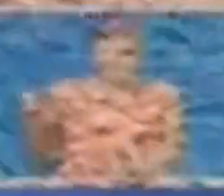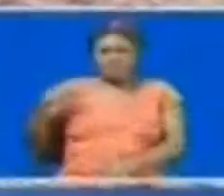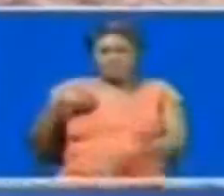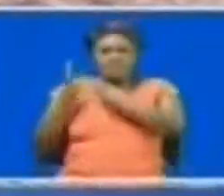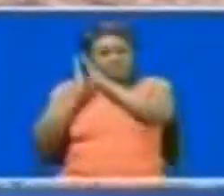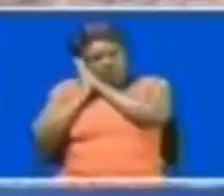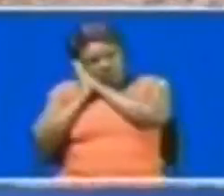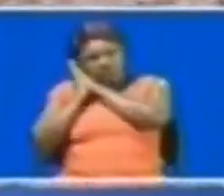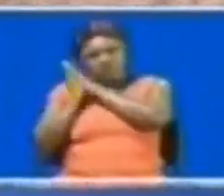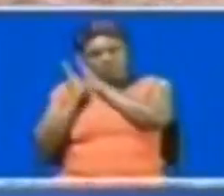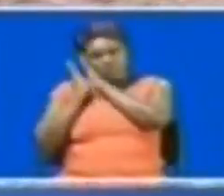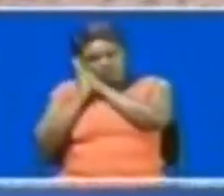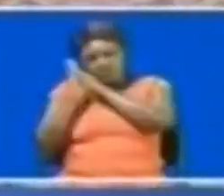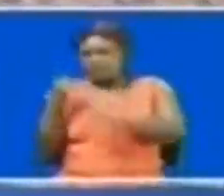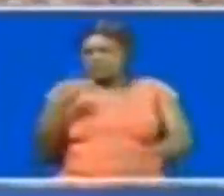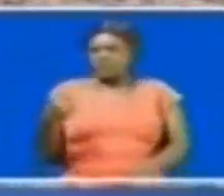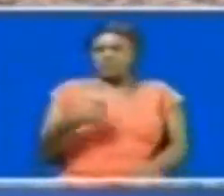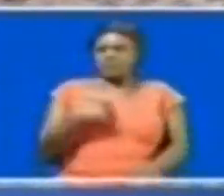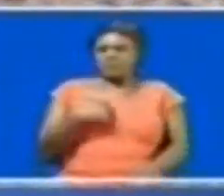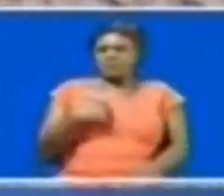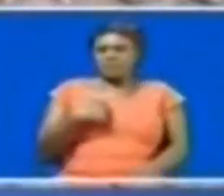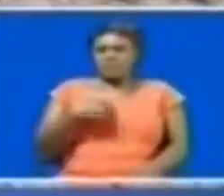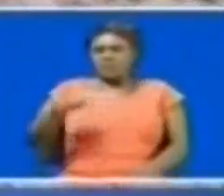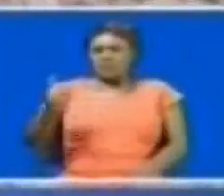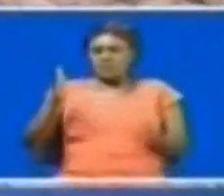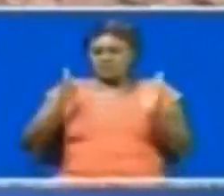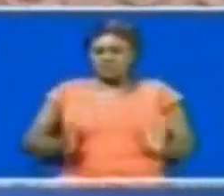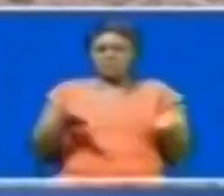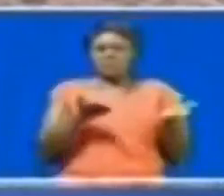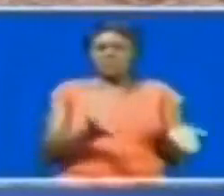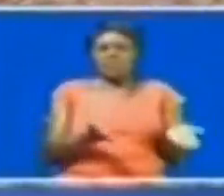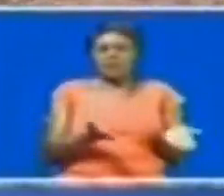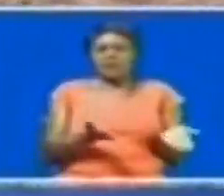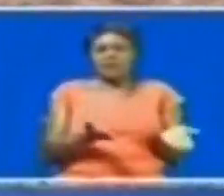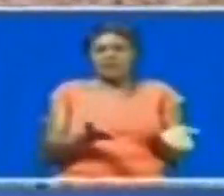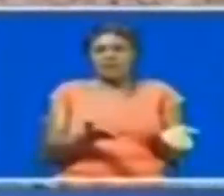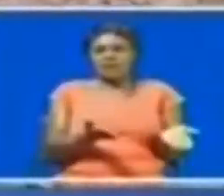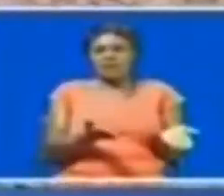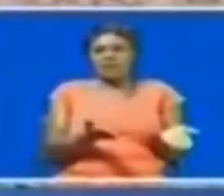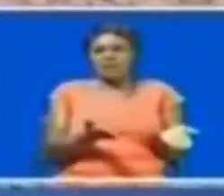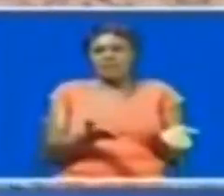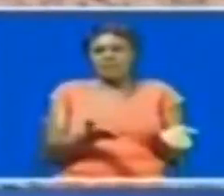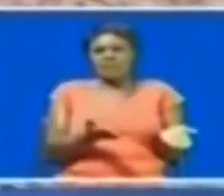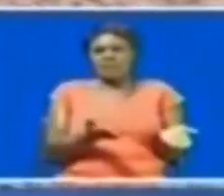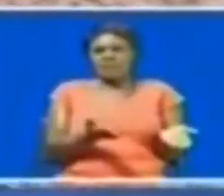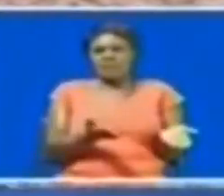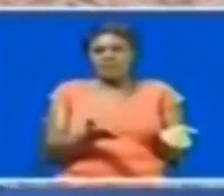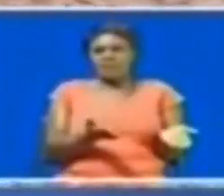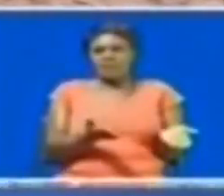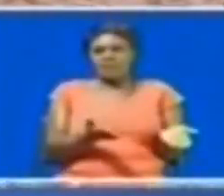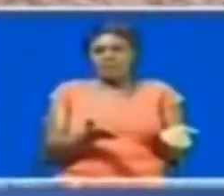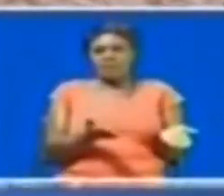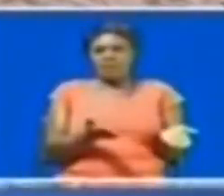Mimi nikilala akakuja kuniamsha, akaniambia kuko na mtu akawapa chuma nini, chini ya